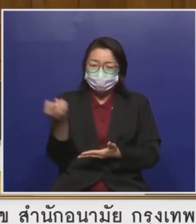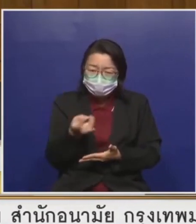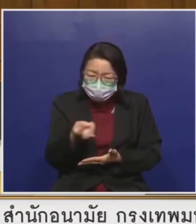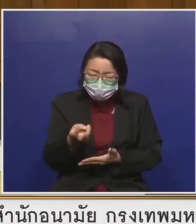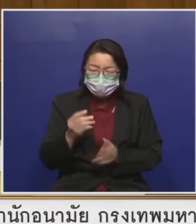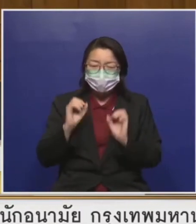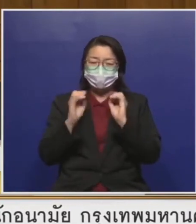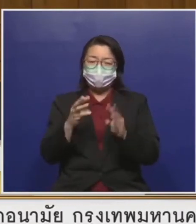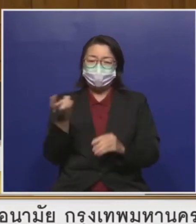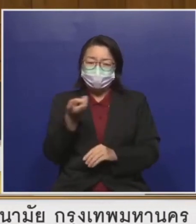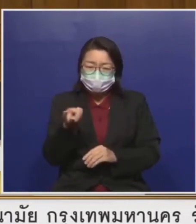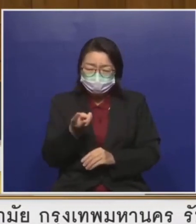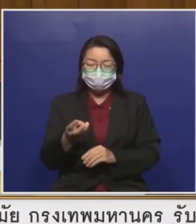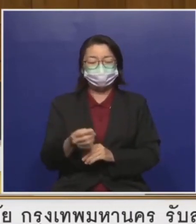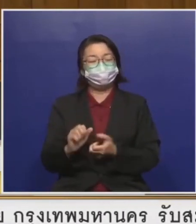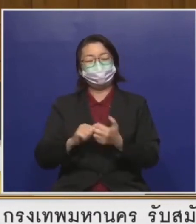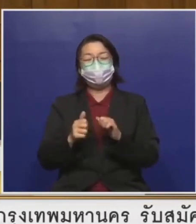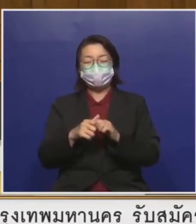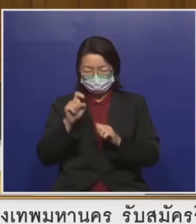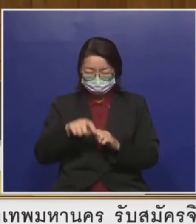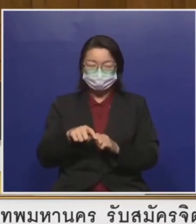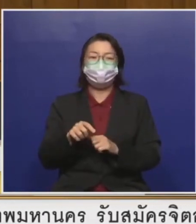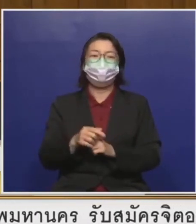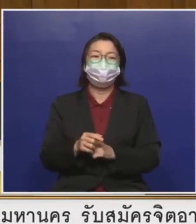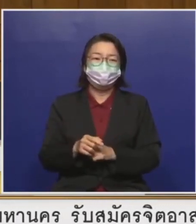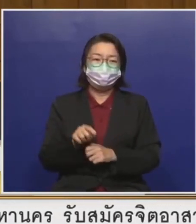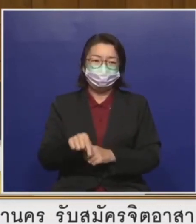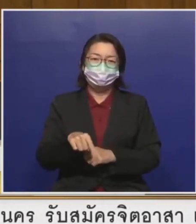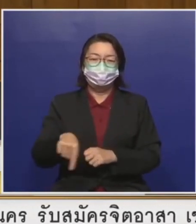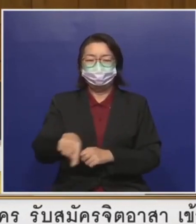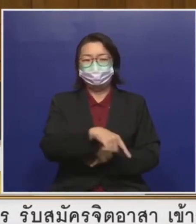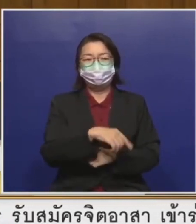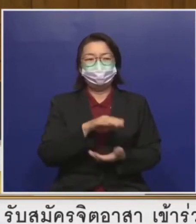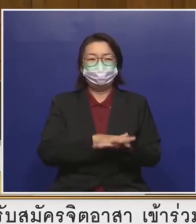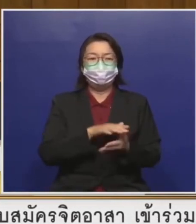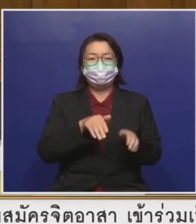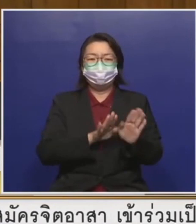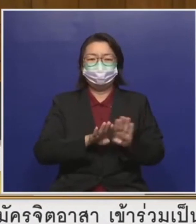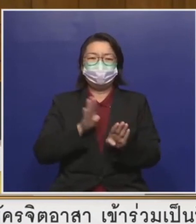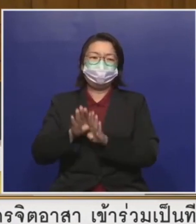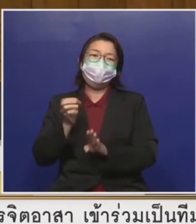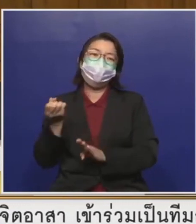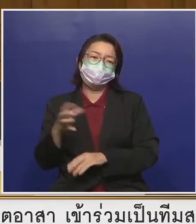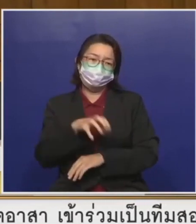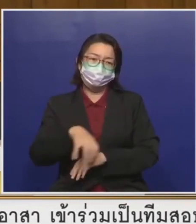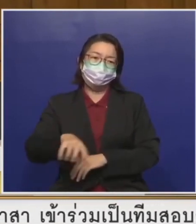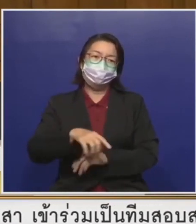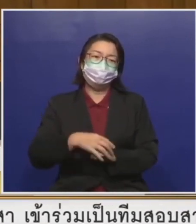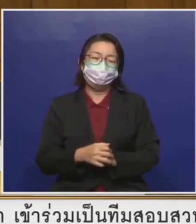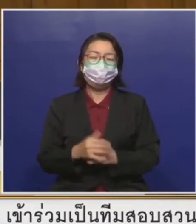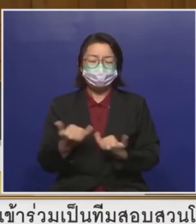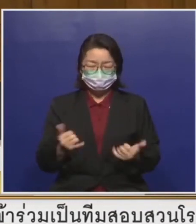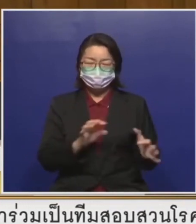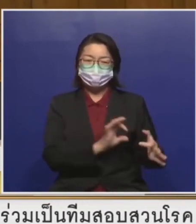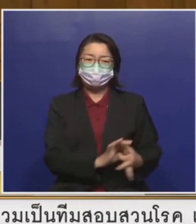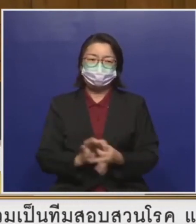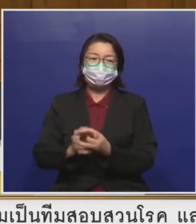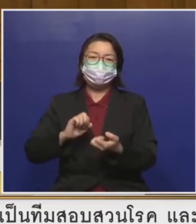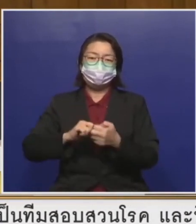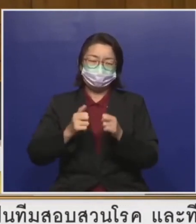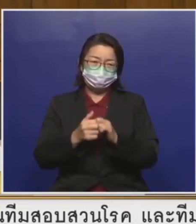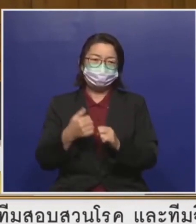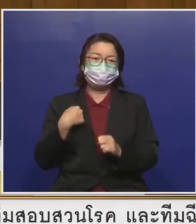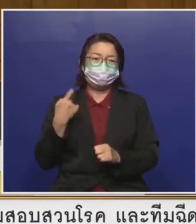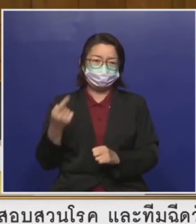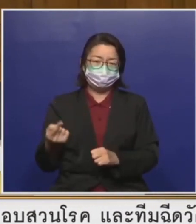ไปโรงเรียนเล็กๆน้อยๆมีนักเรียน 20-30 คนจะทำยังไงอาหารกินก็ได้แค่นั้นน่ะถ้าสมมติวันนี้การเดินท